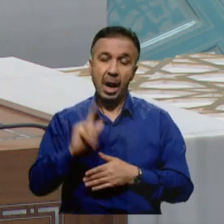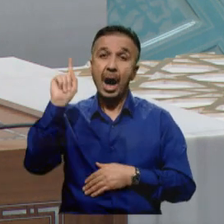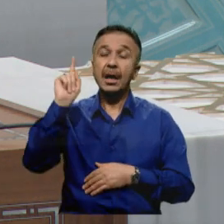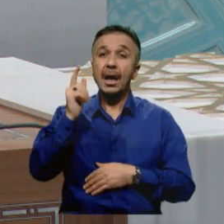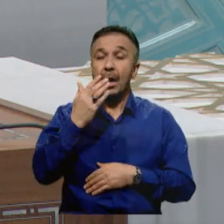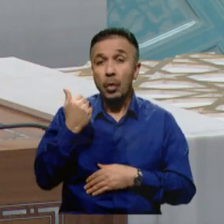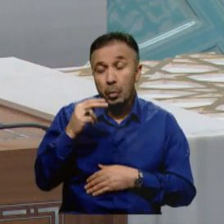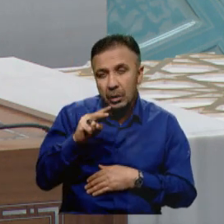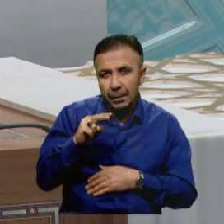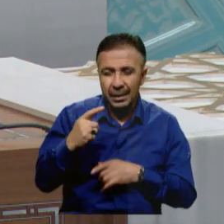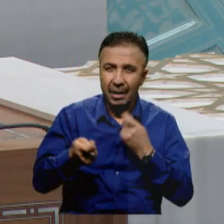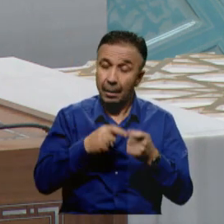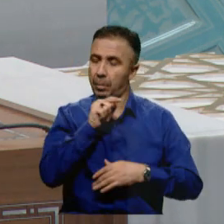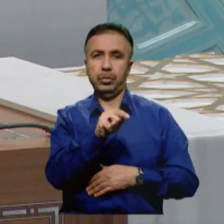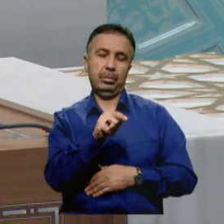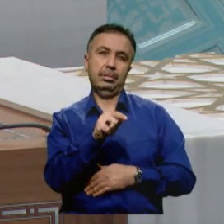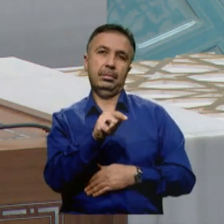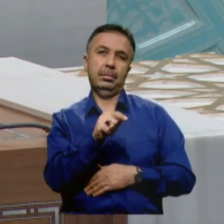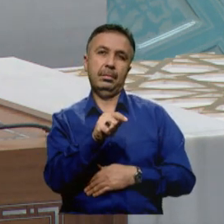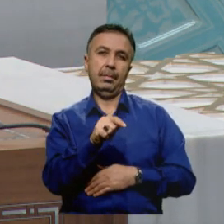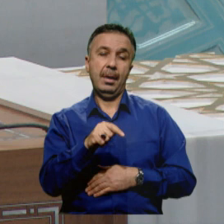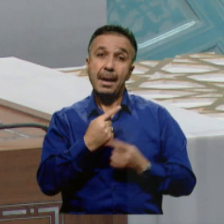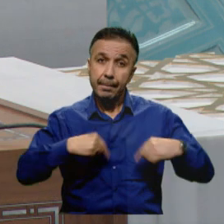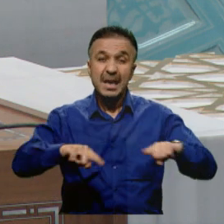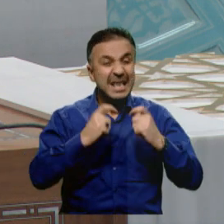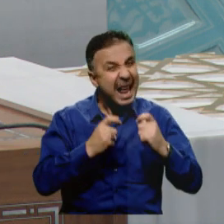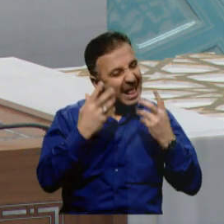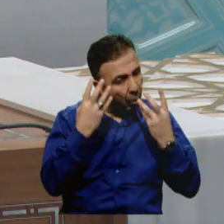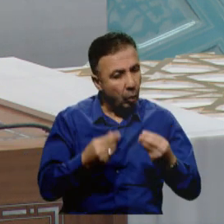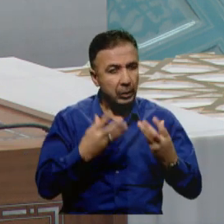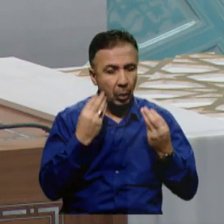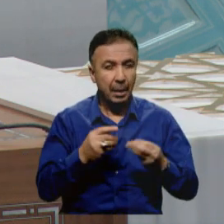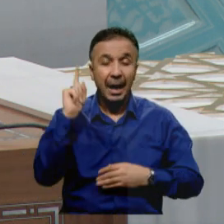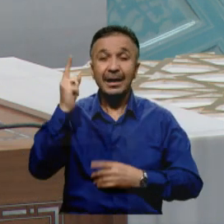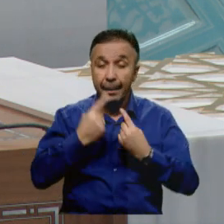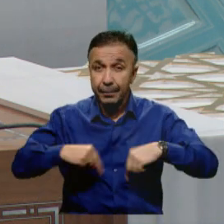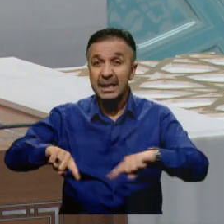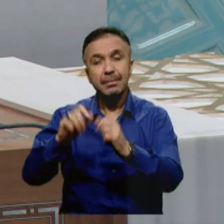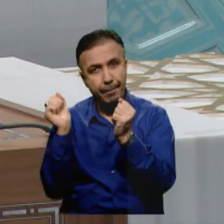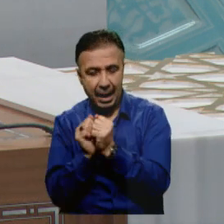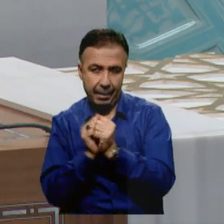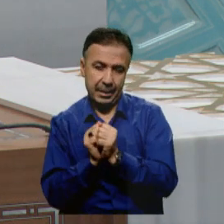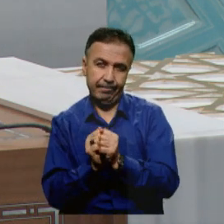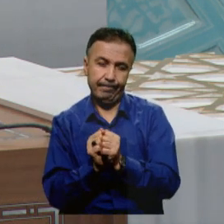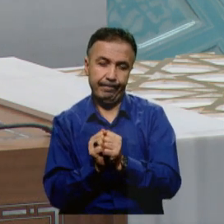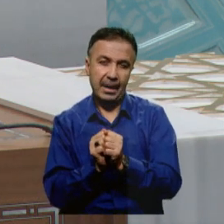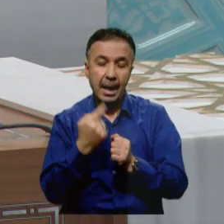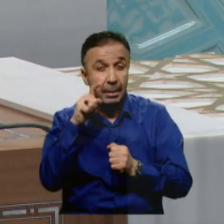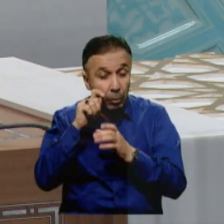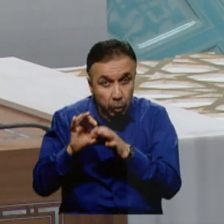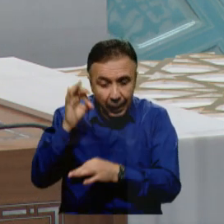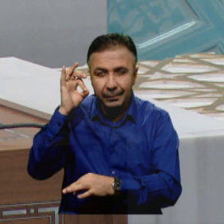bir davranmak budur kardeşlerim. Biz nerede olursak olalım, Allah bizimle beraberdir. Bir